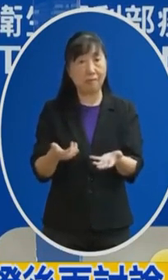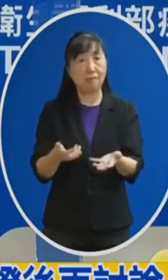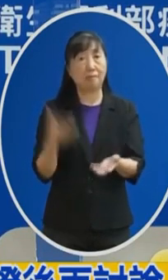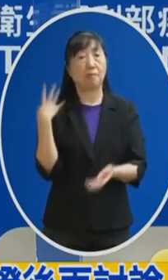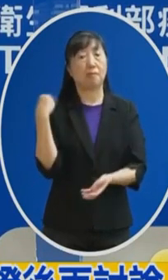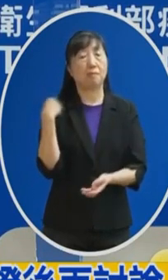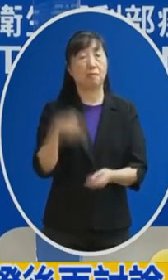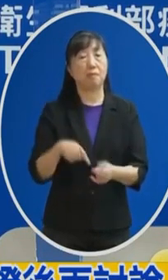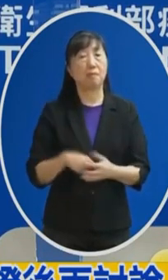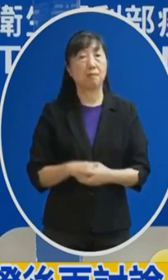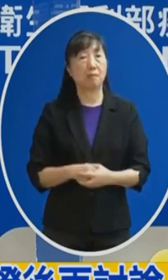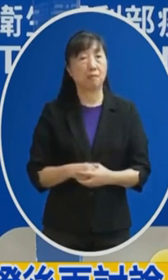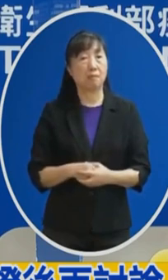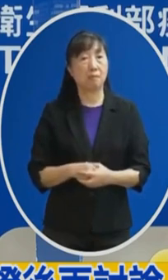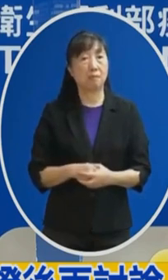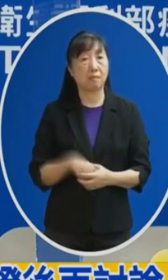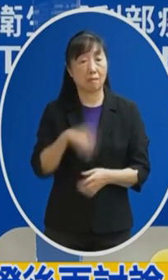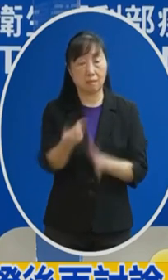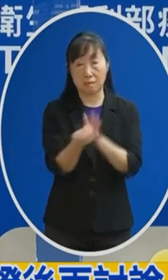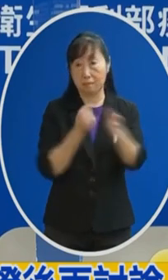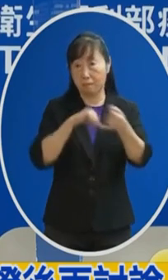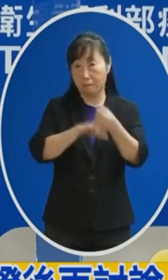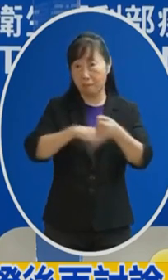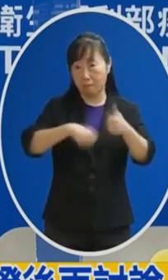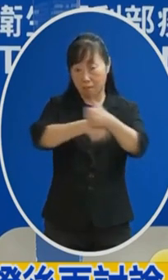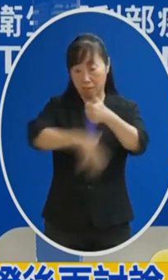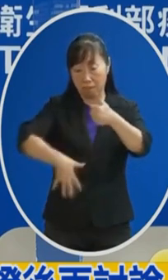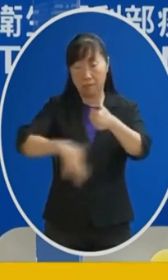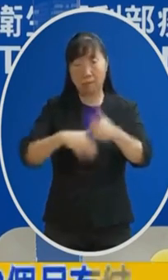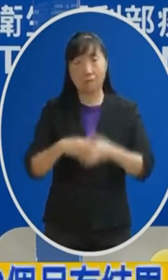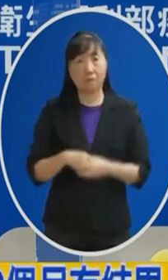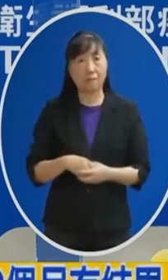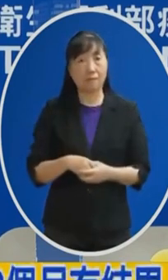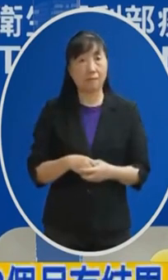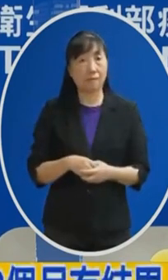动。那整个预约平台从